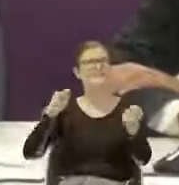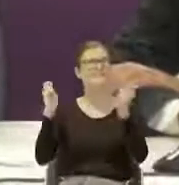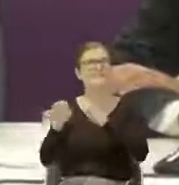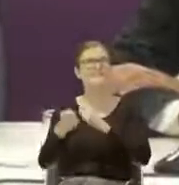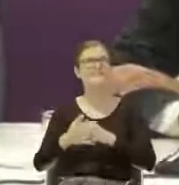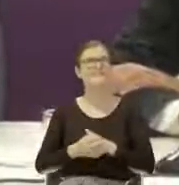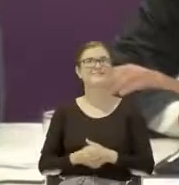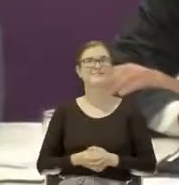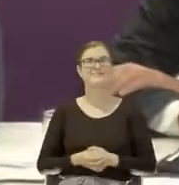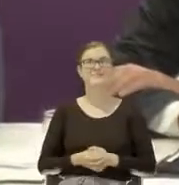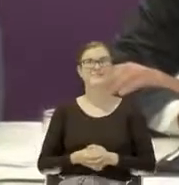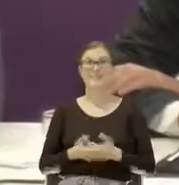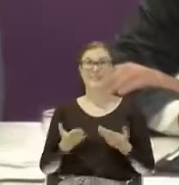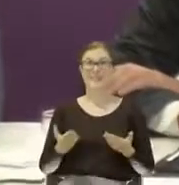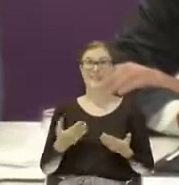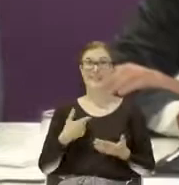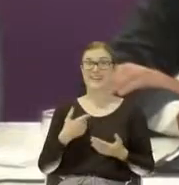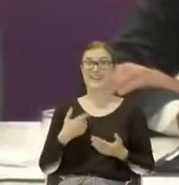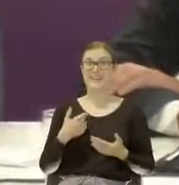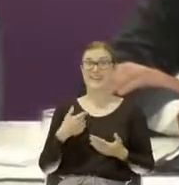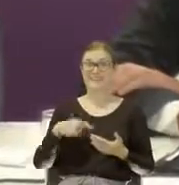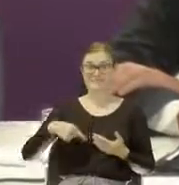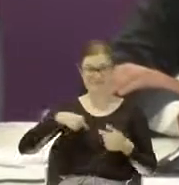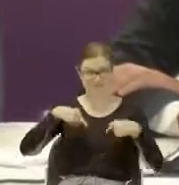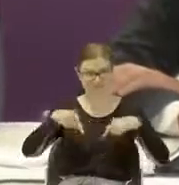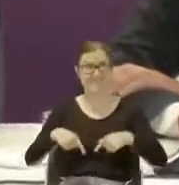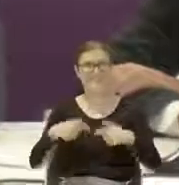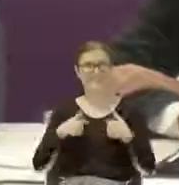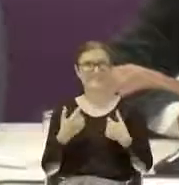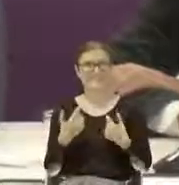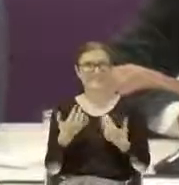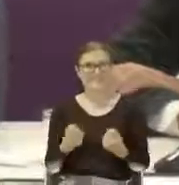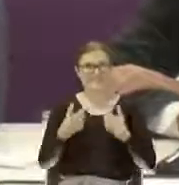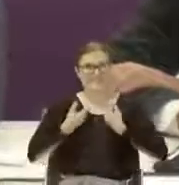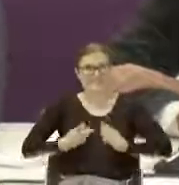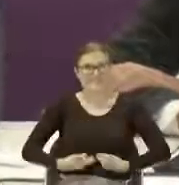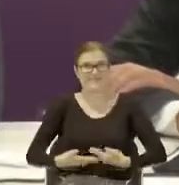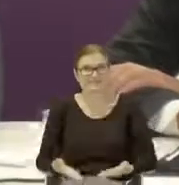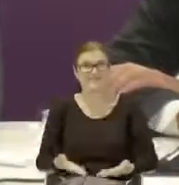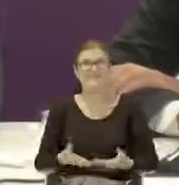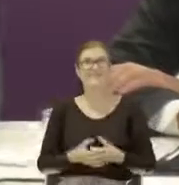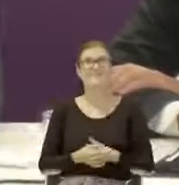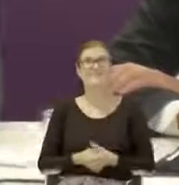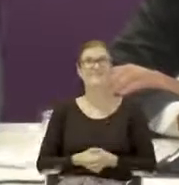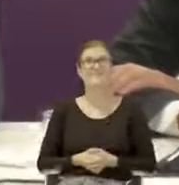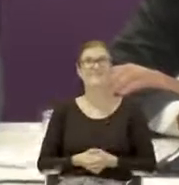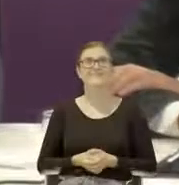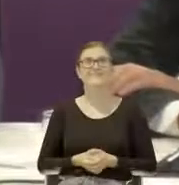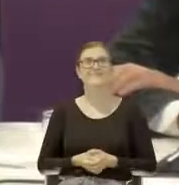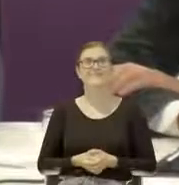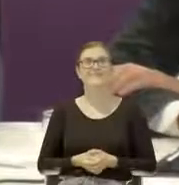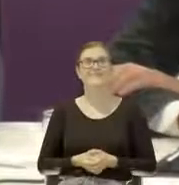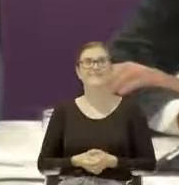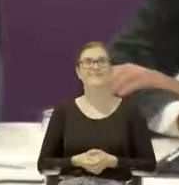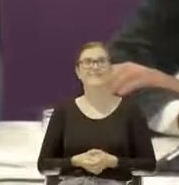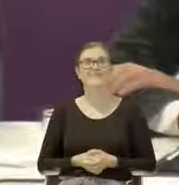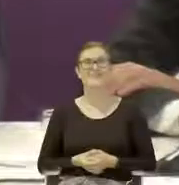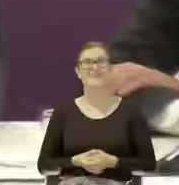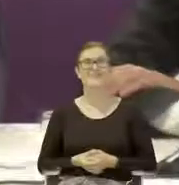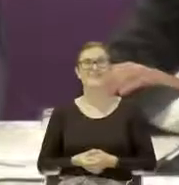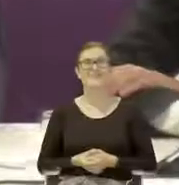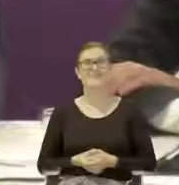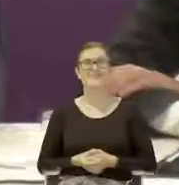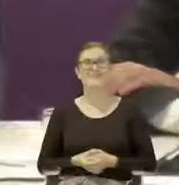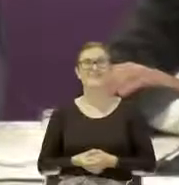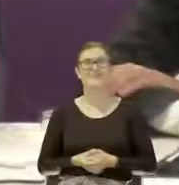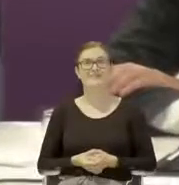mais disons-nous que c'est nous qui constituons le socle du